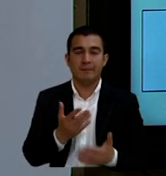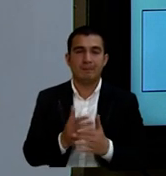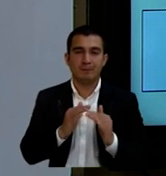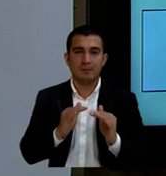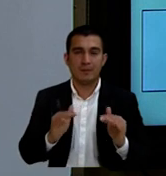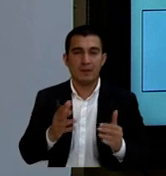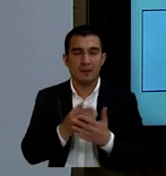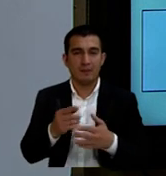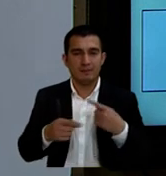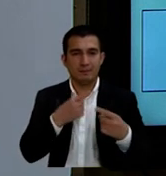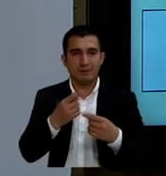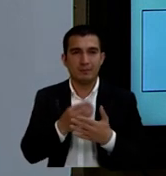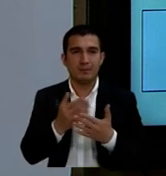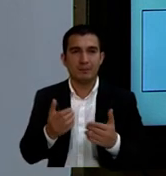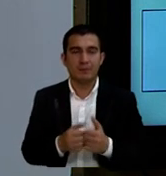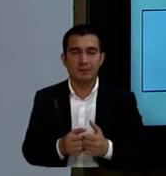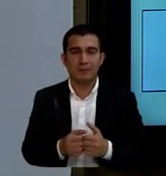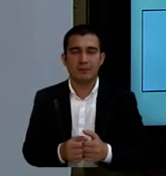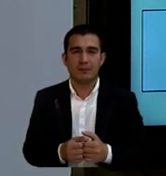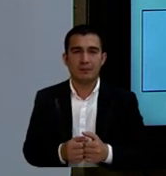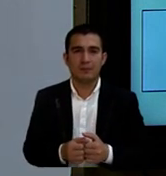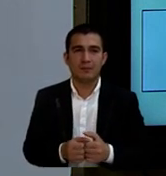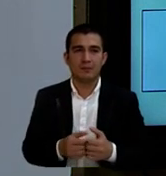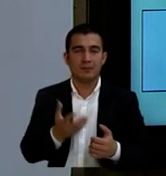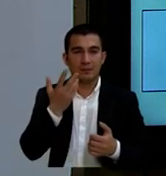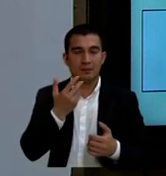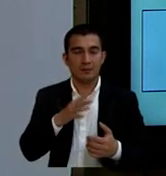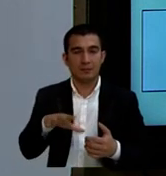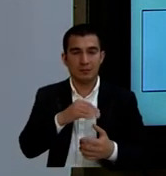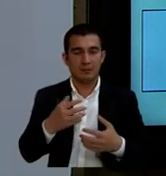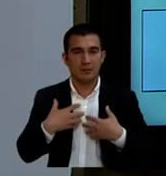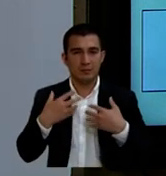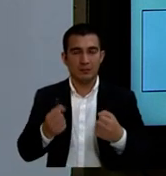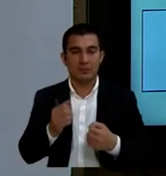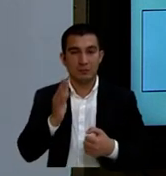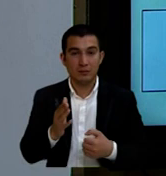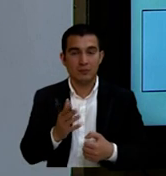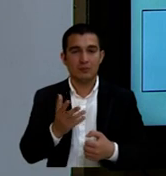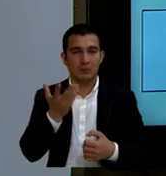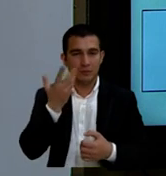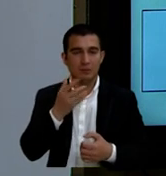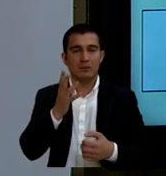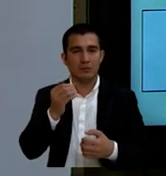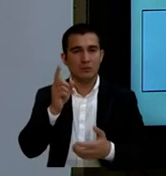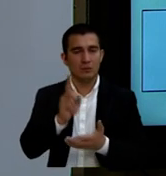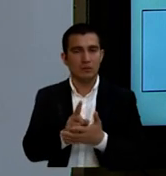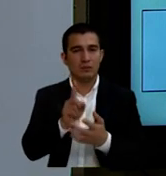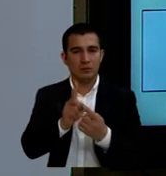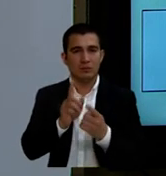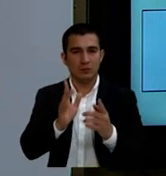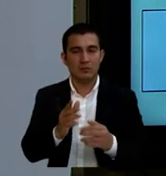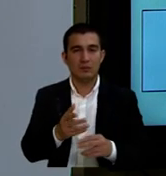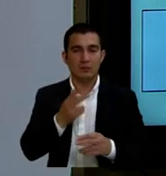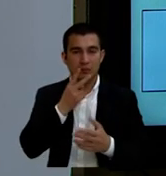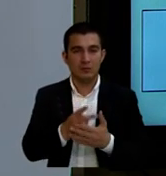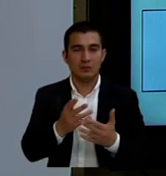Kichkintoylar suhbatidan olingan bir parchaga qarang. Omon bo'lsak, albatta ko'rishamiz. Omon bo'lsak,